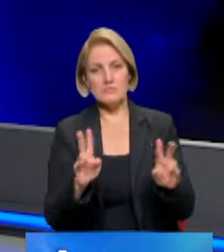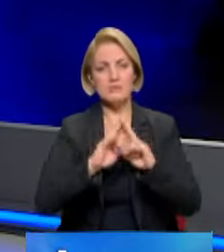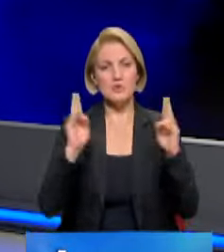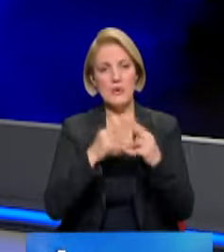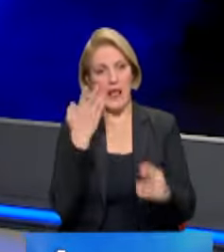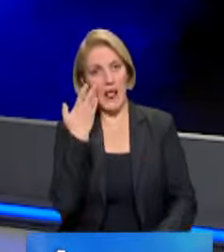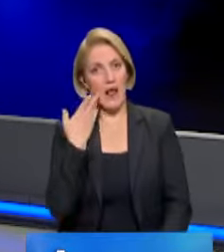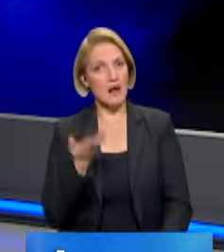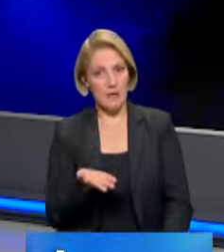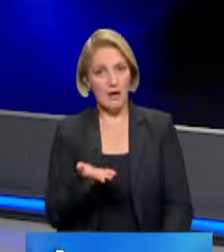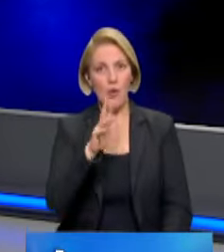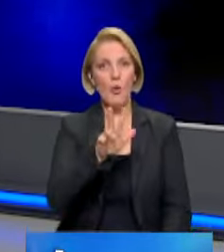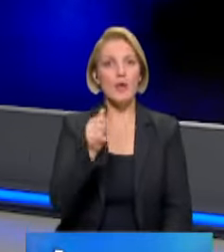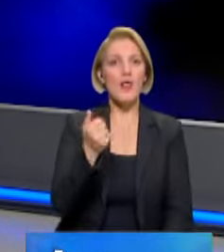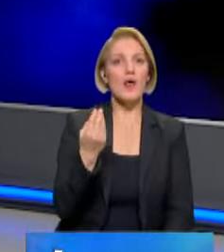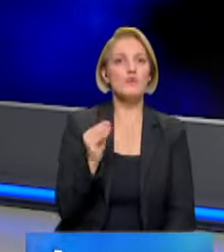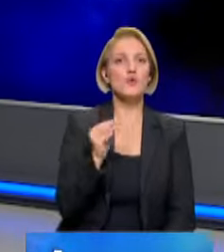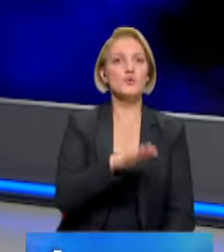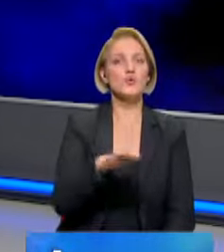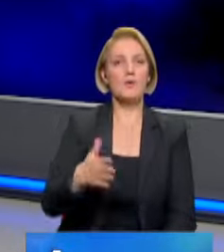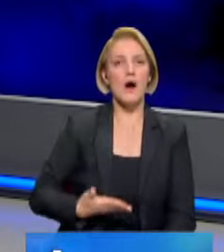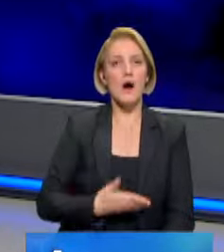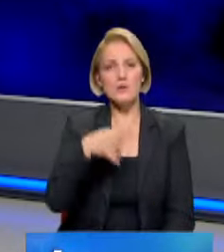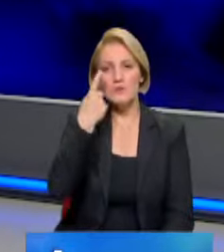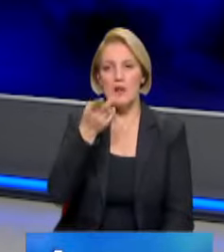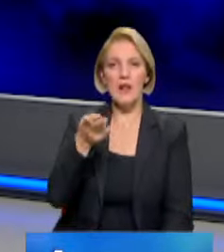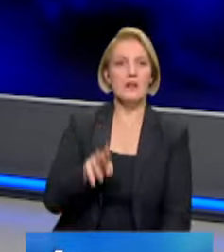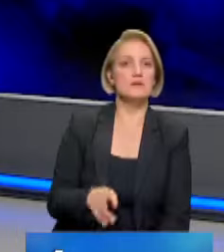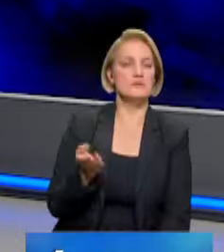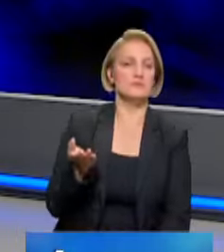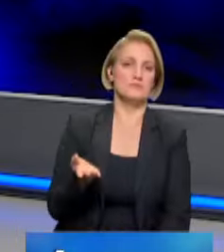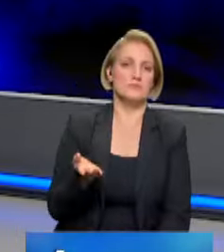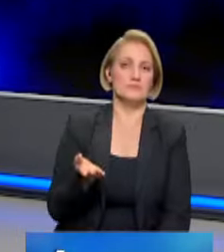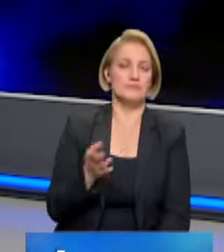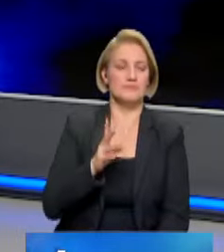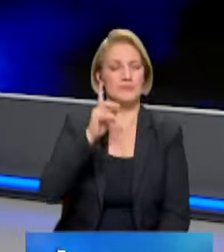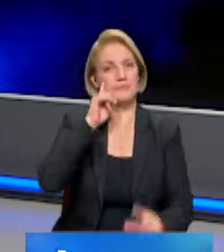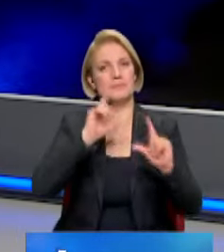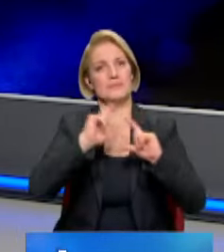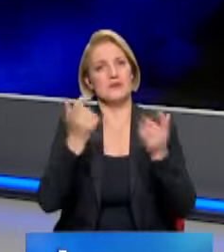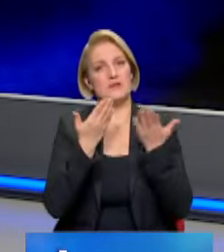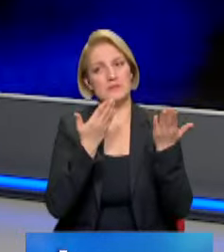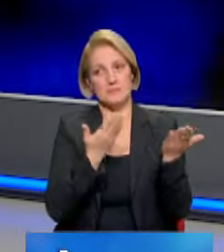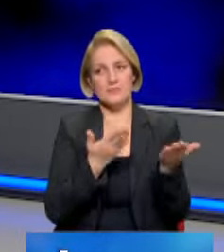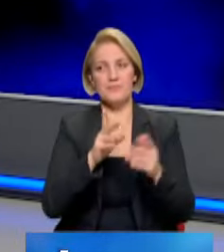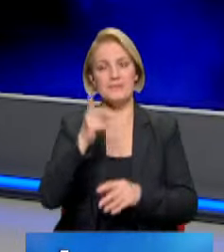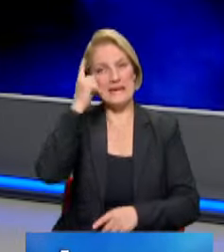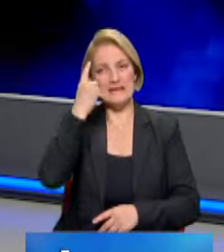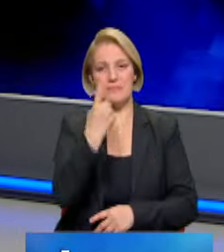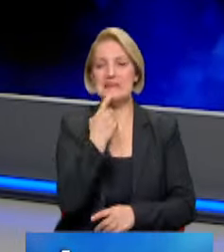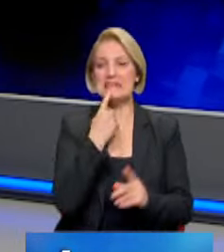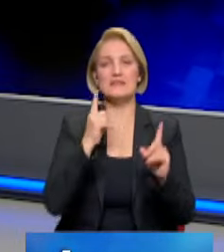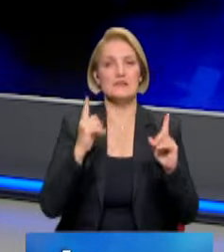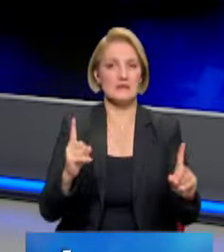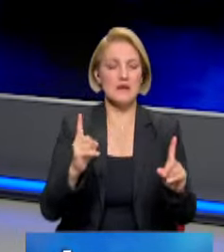dünya seyrederken 36 çocuk açlıktan hayatını kaybetti. Günün gazete manşetlerinde de işte İsrail'in bir